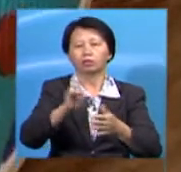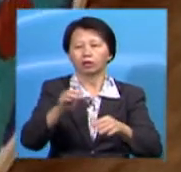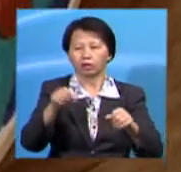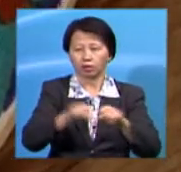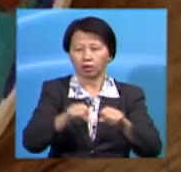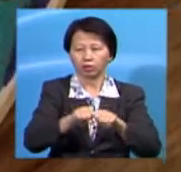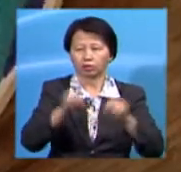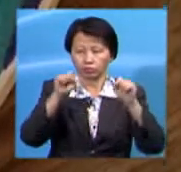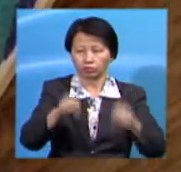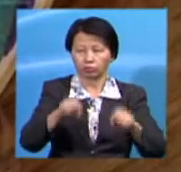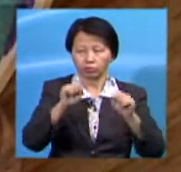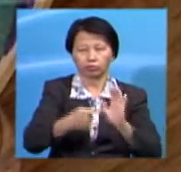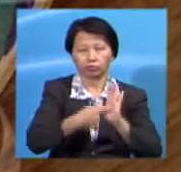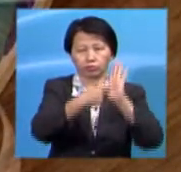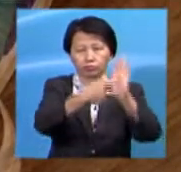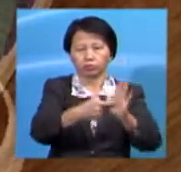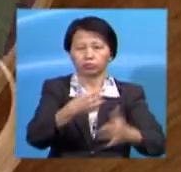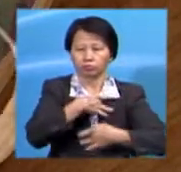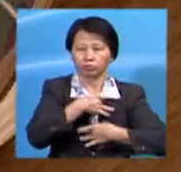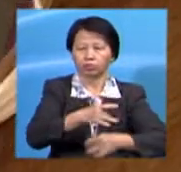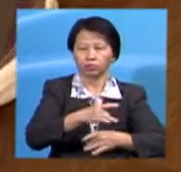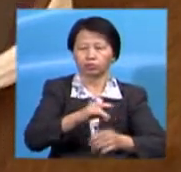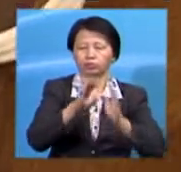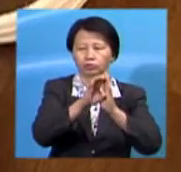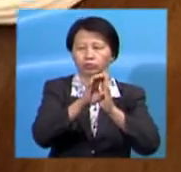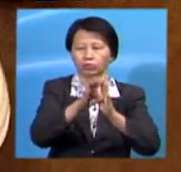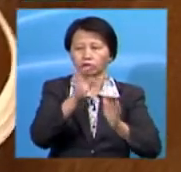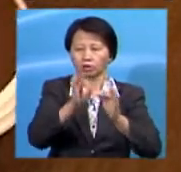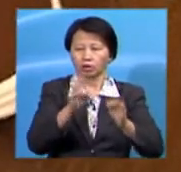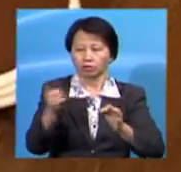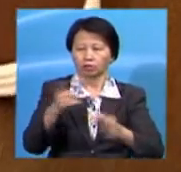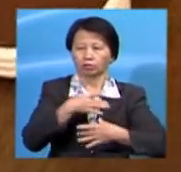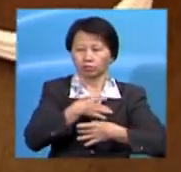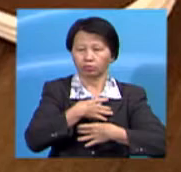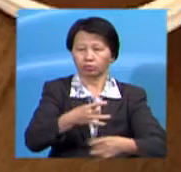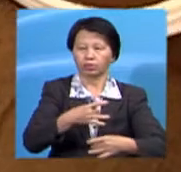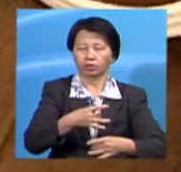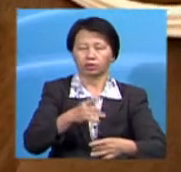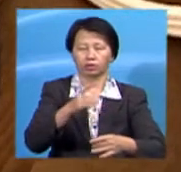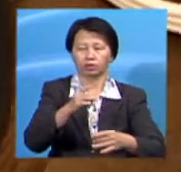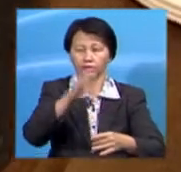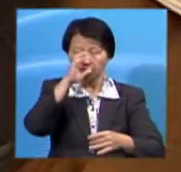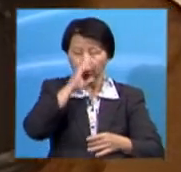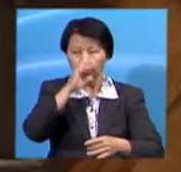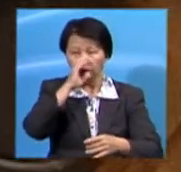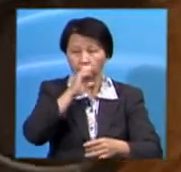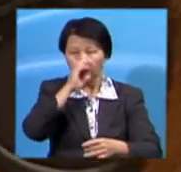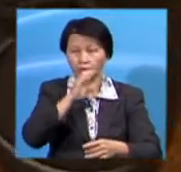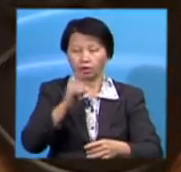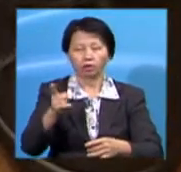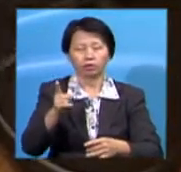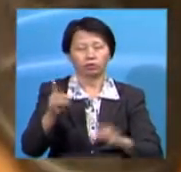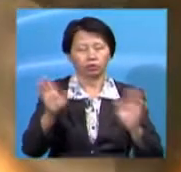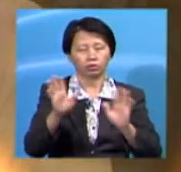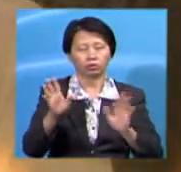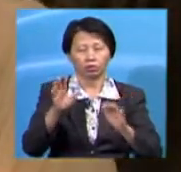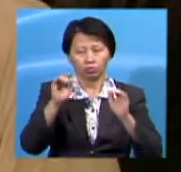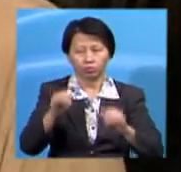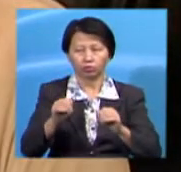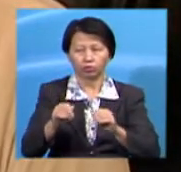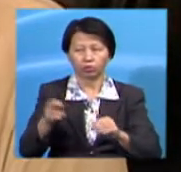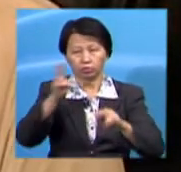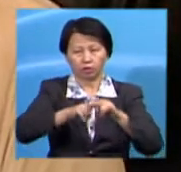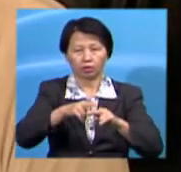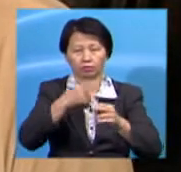diorang boleh ketengahkan minat diorang. Macam contohnya kalau diorang minat satu karakter kartun, diorang bukan hanya sekadar boleh